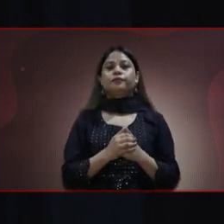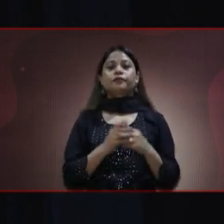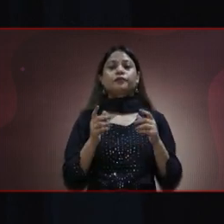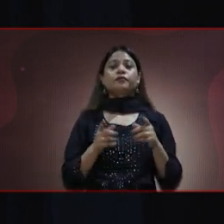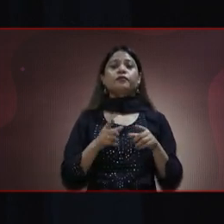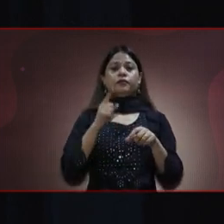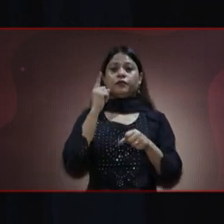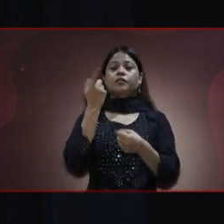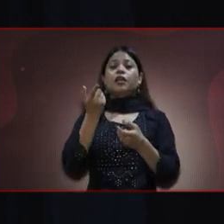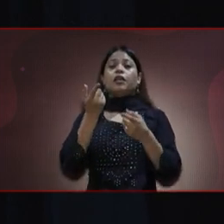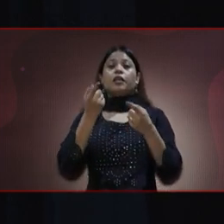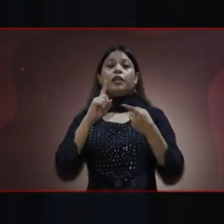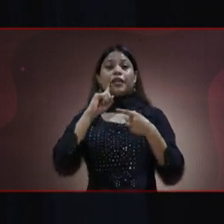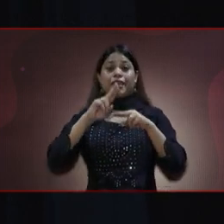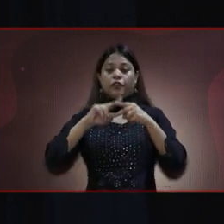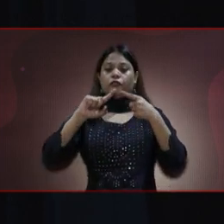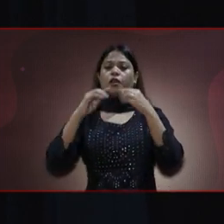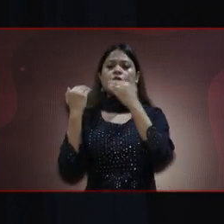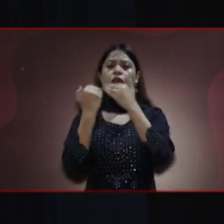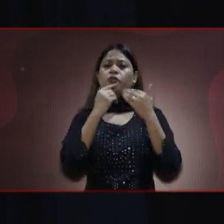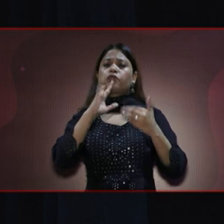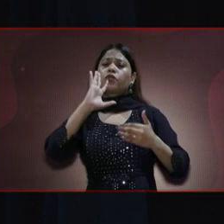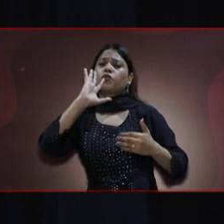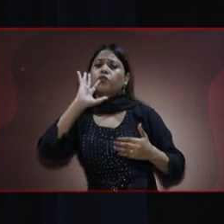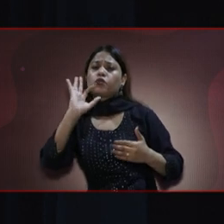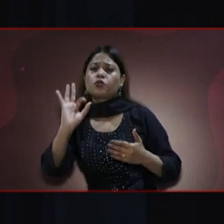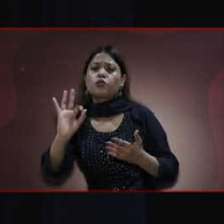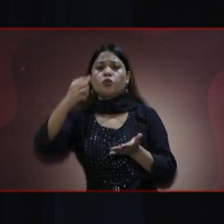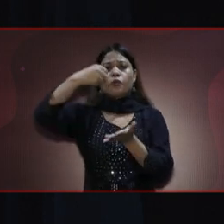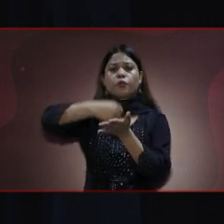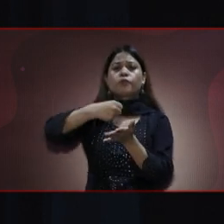का कोई आत्मा कहा जा सकता है तो वो किताबें ही हैं। और